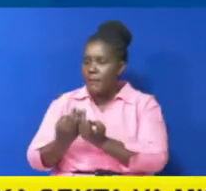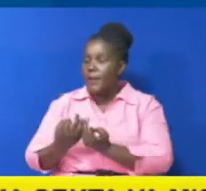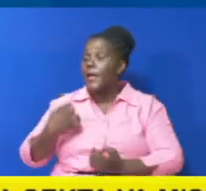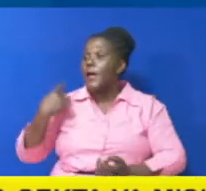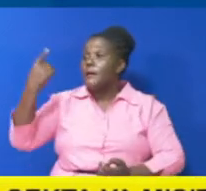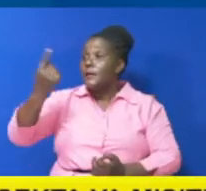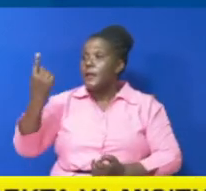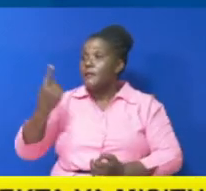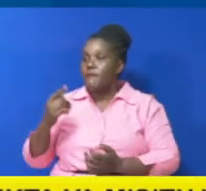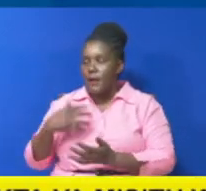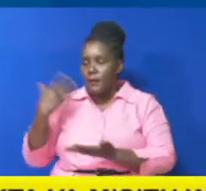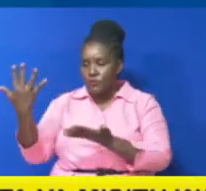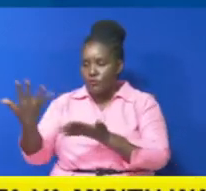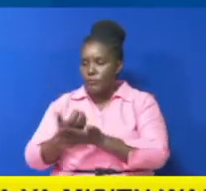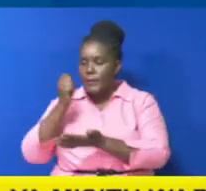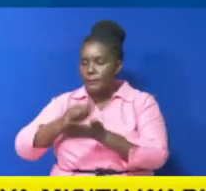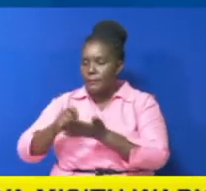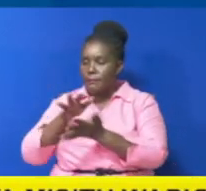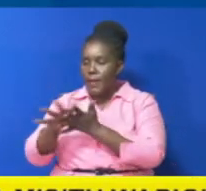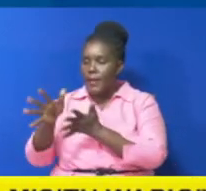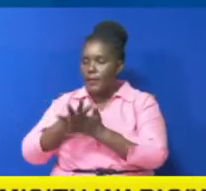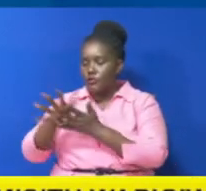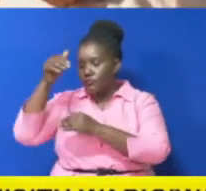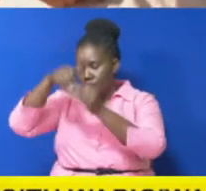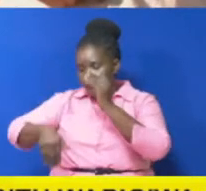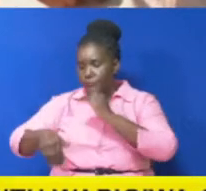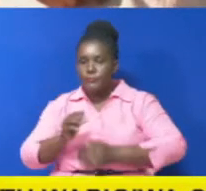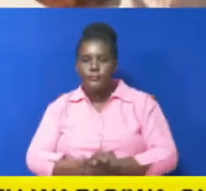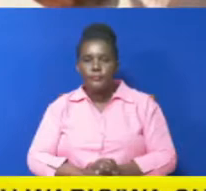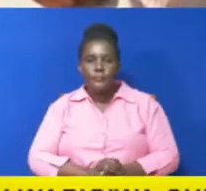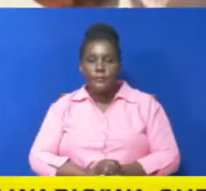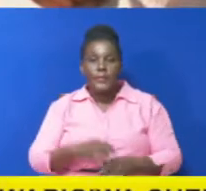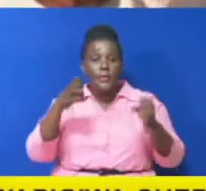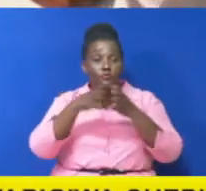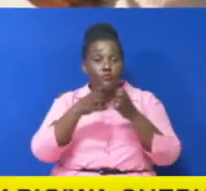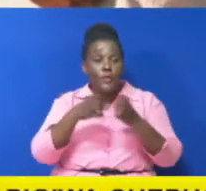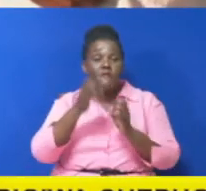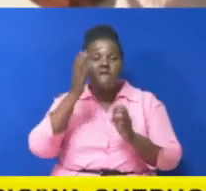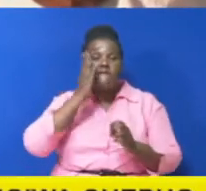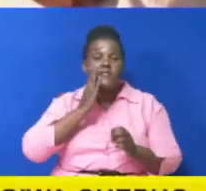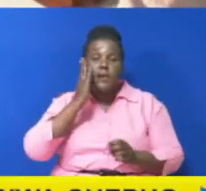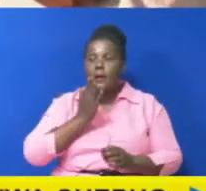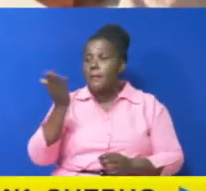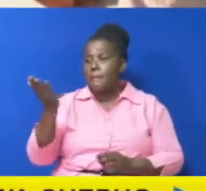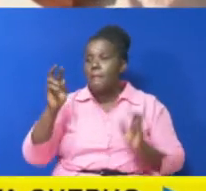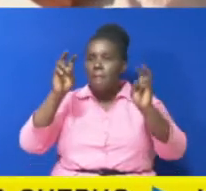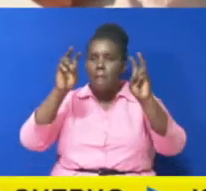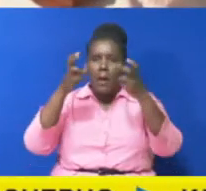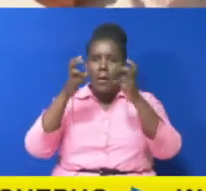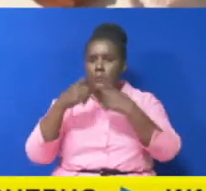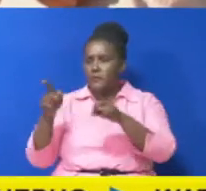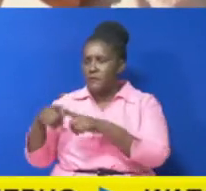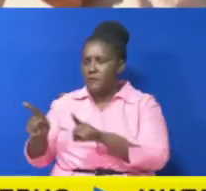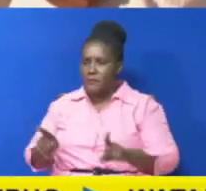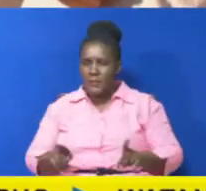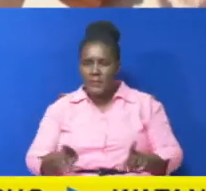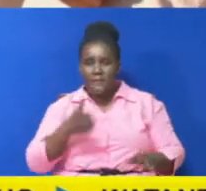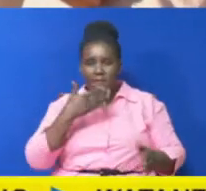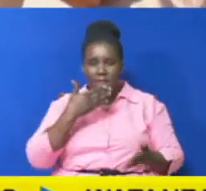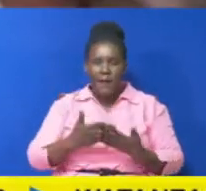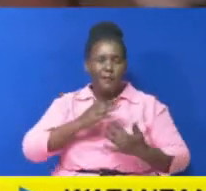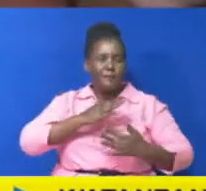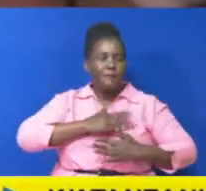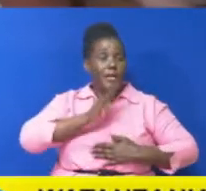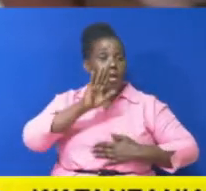Samuel ana undani wa taarifa hii. Kongamano la vijana linalobeba mada mbalimbali ikiwemo penda kesho